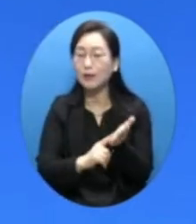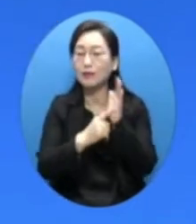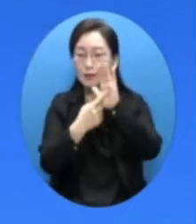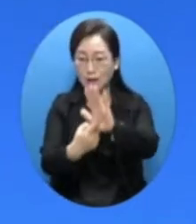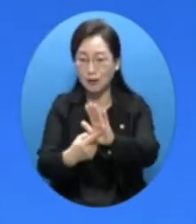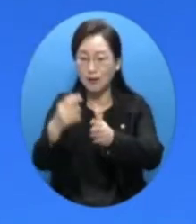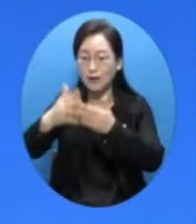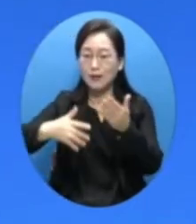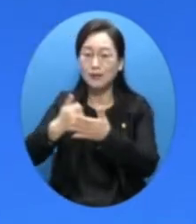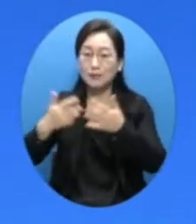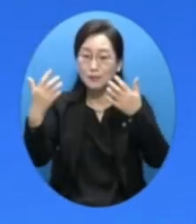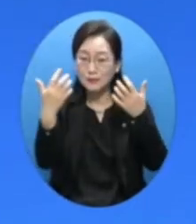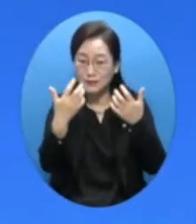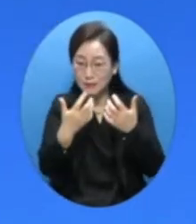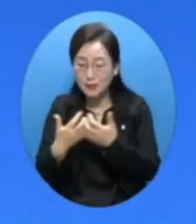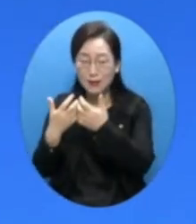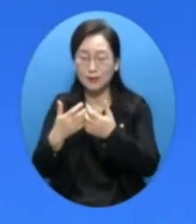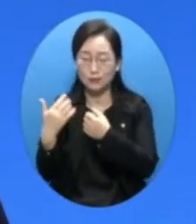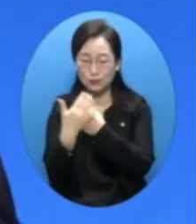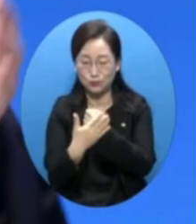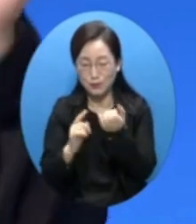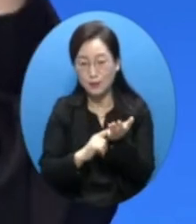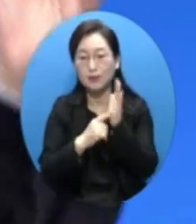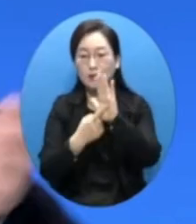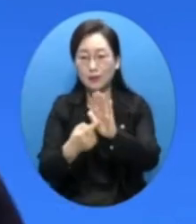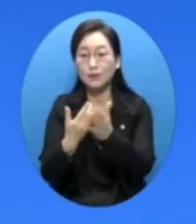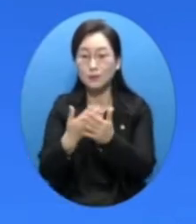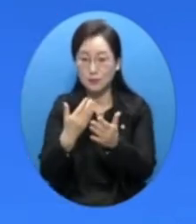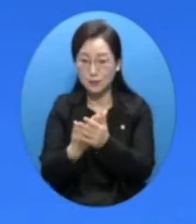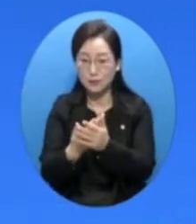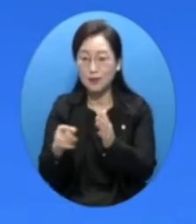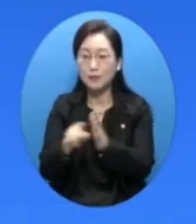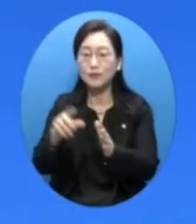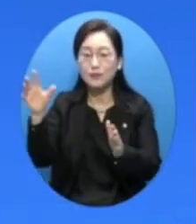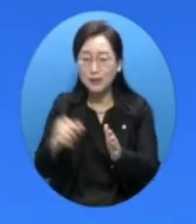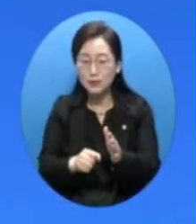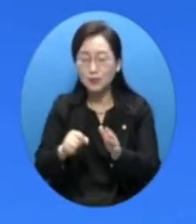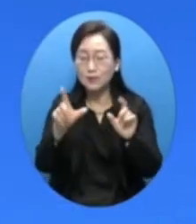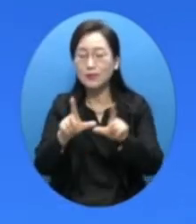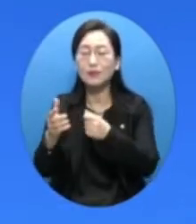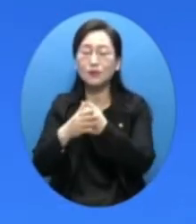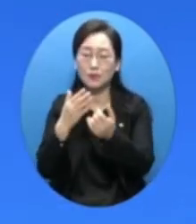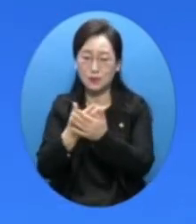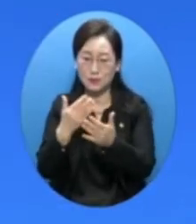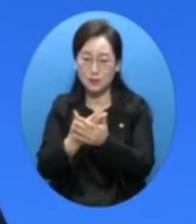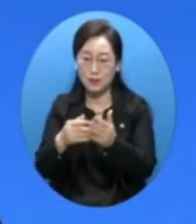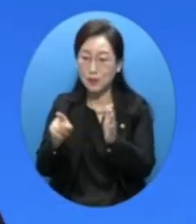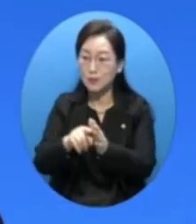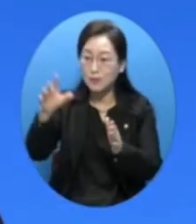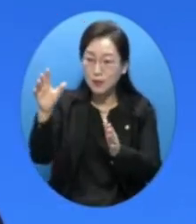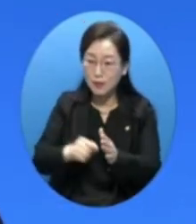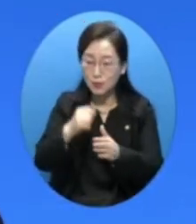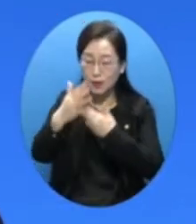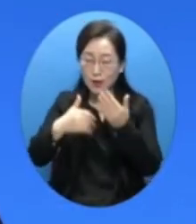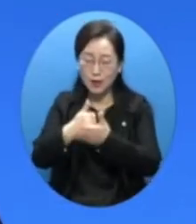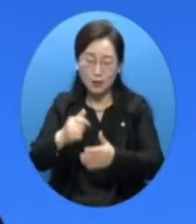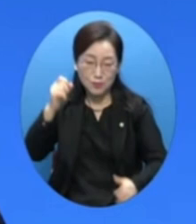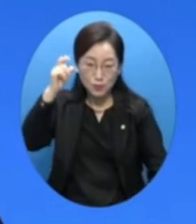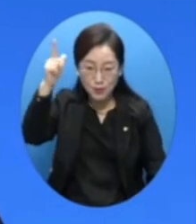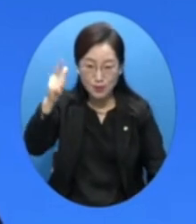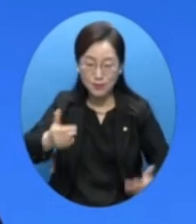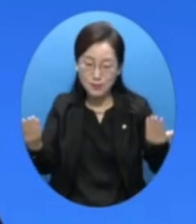은혜가 충만히 임하게 하여 주시옵소서 우리를 믿음의 사람으로 만들어 주시고 믿음을 통하여 하나님의 위대한 역사를 이루게 하여